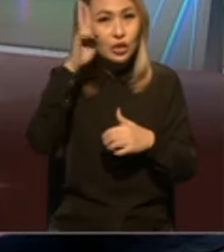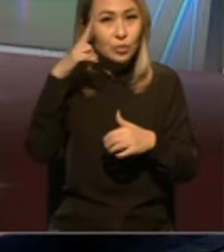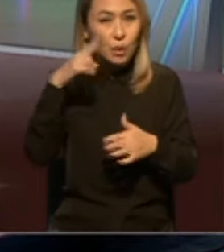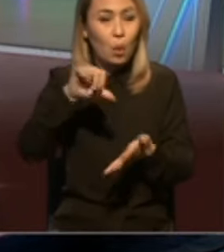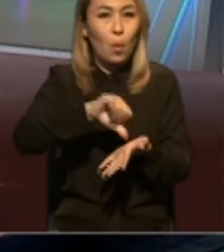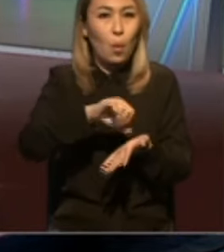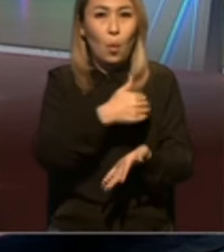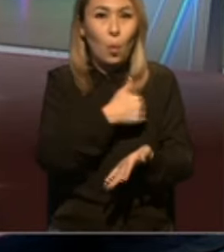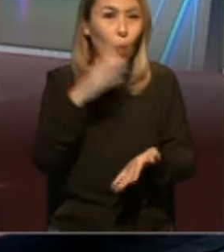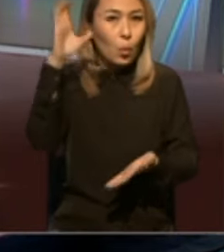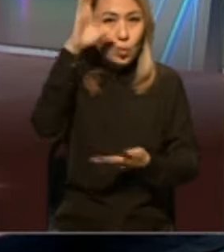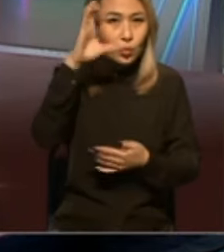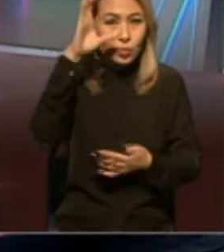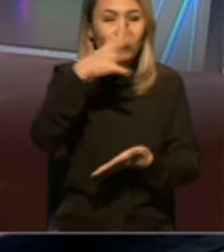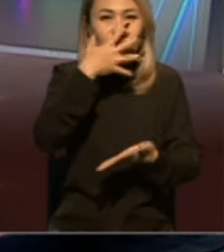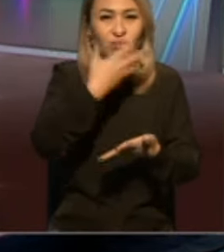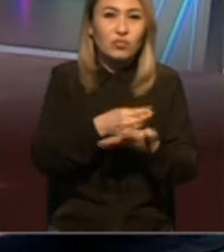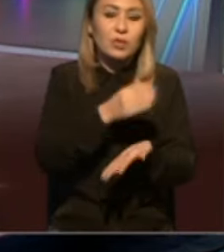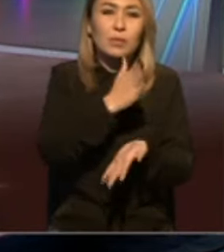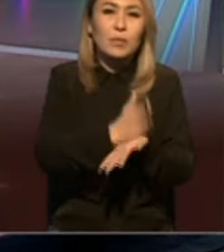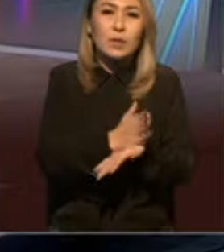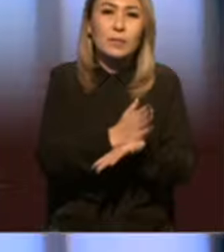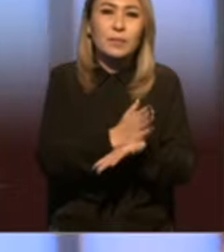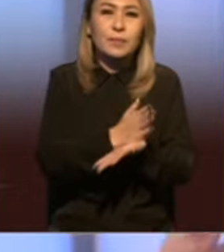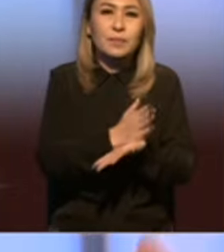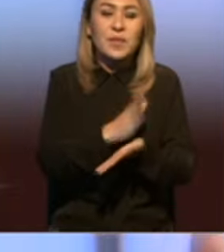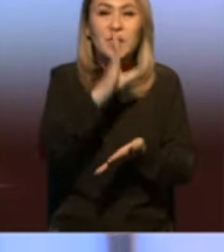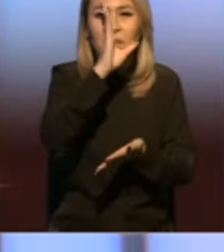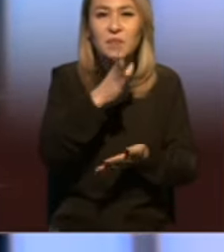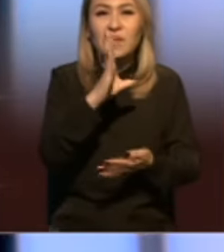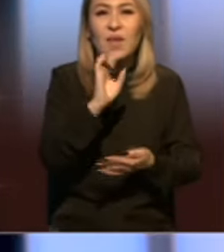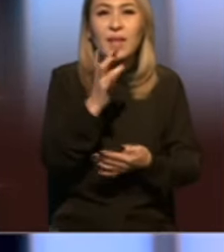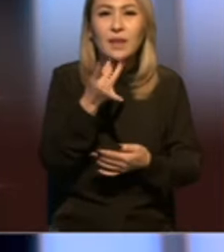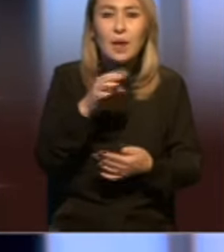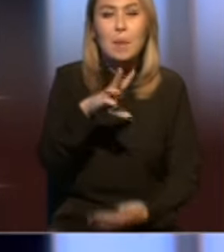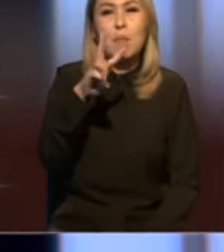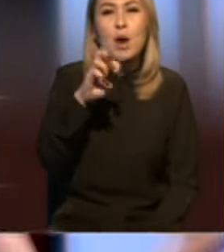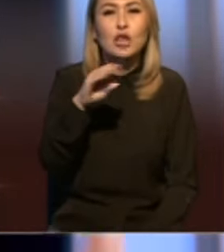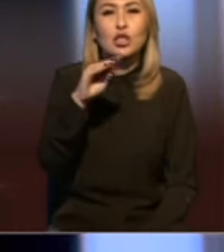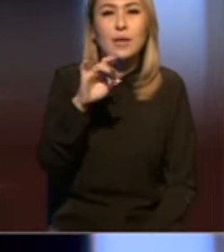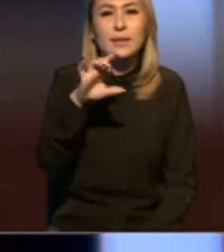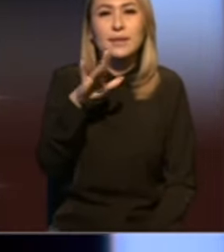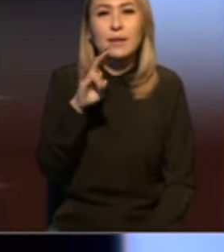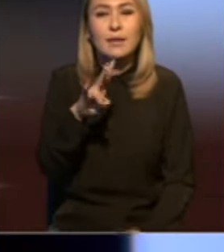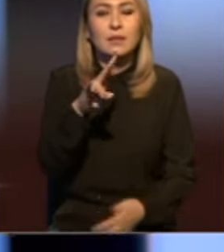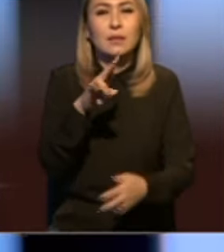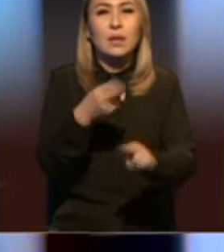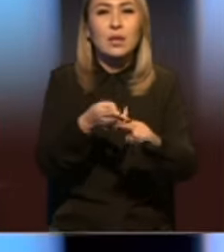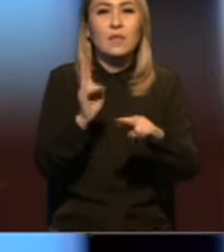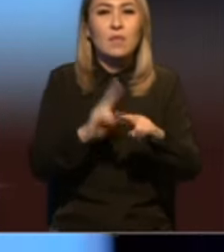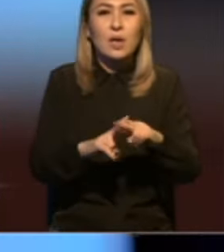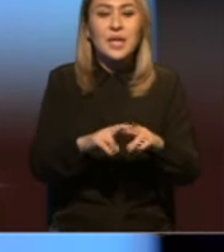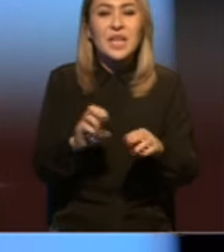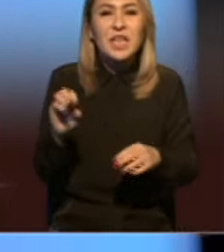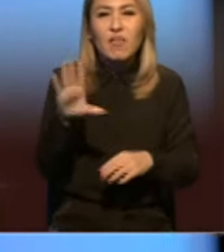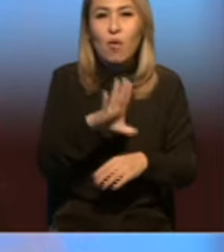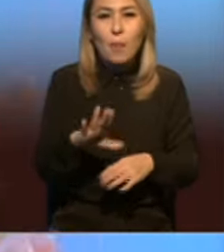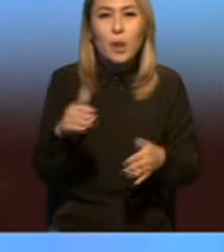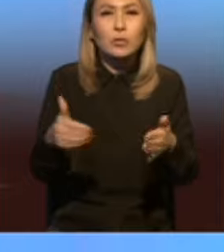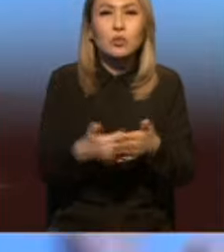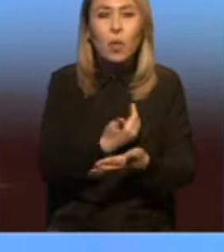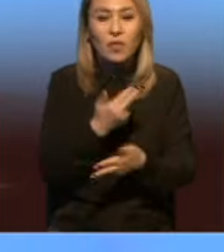кандидат. Өзбекстанның да өзінің бір нелері бар. Венгрия, Мажарстан, ол орталық Еуропада өзінің жаңа бір